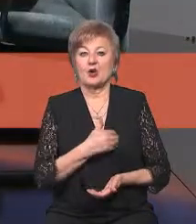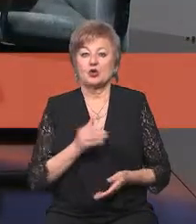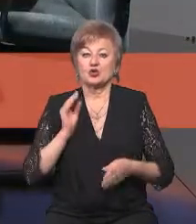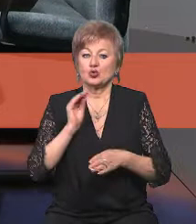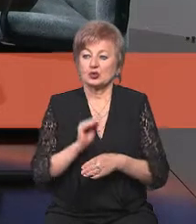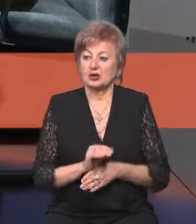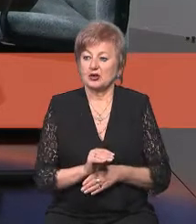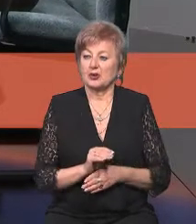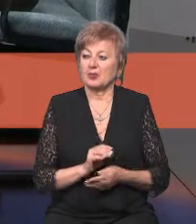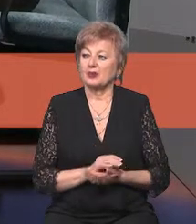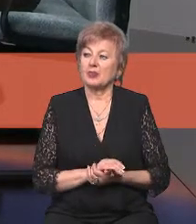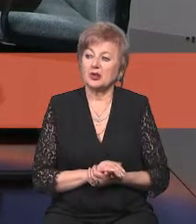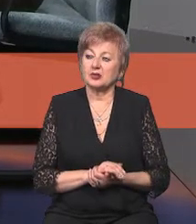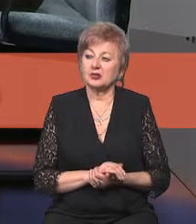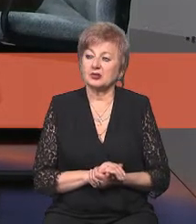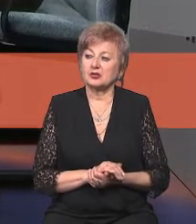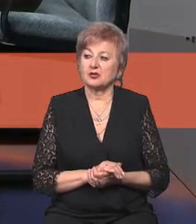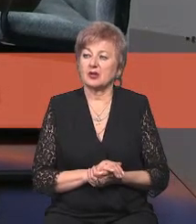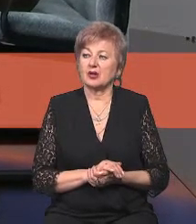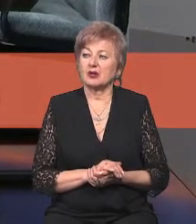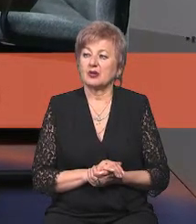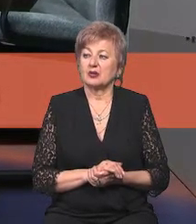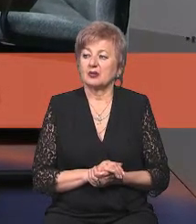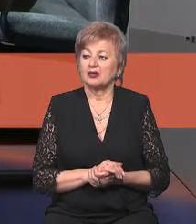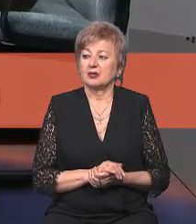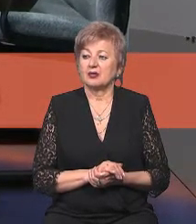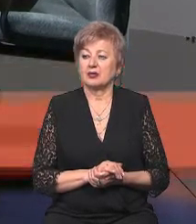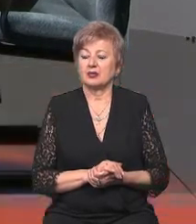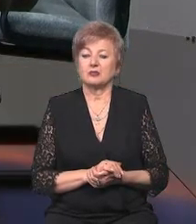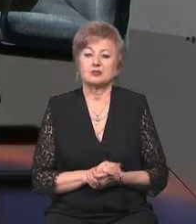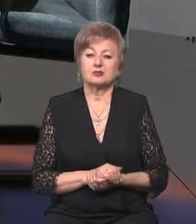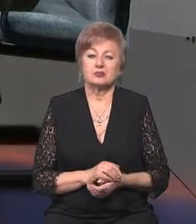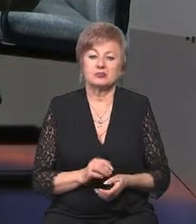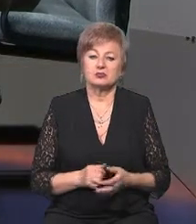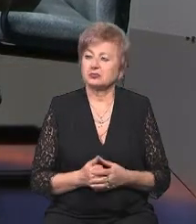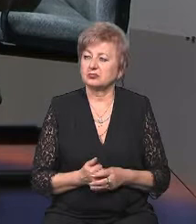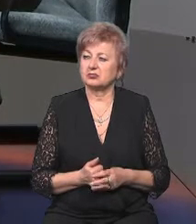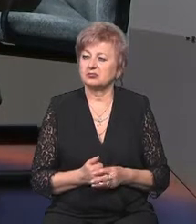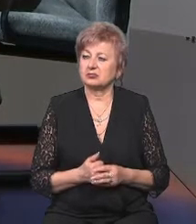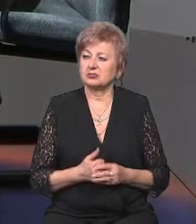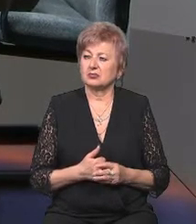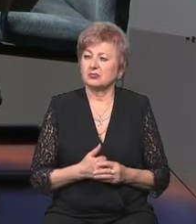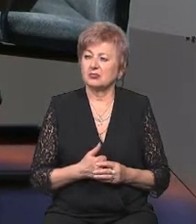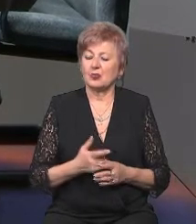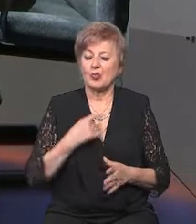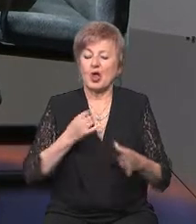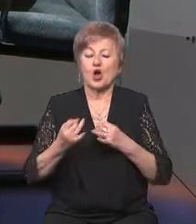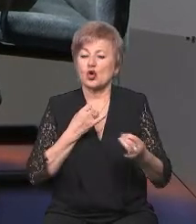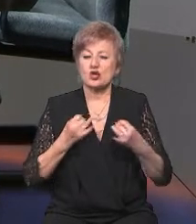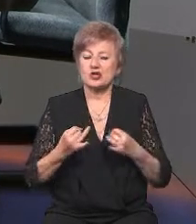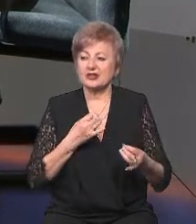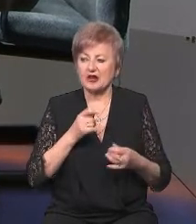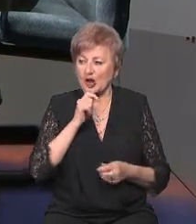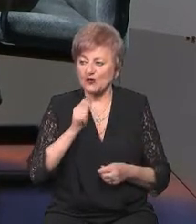що на сайті Національної служби здоров'я, ми з цього починали програму, там є цитата з інтерв'ю голови Національної